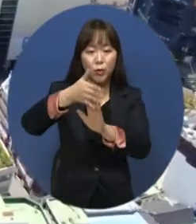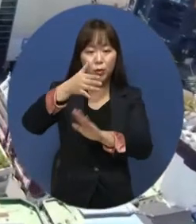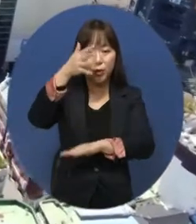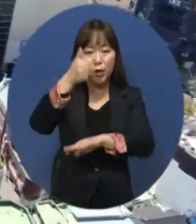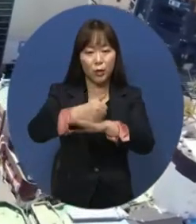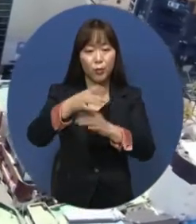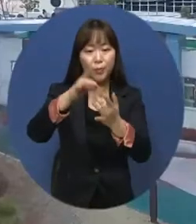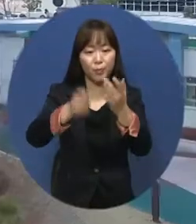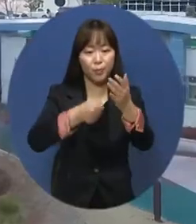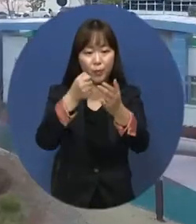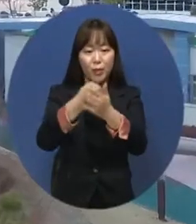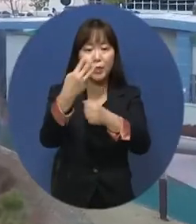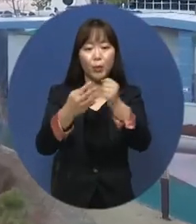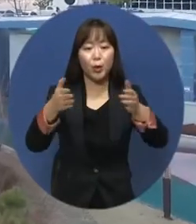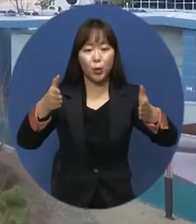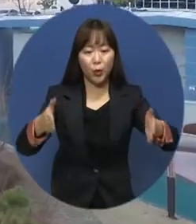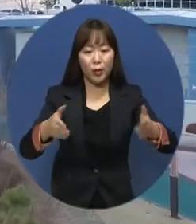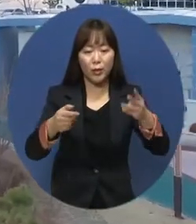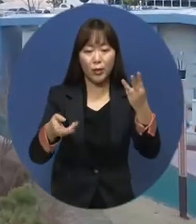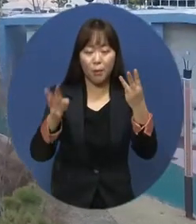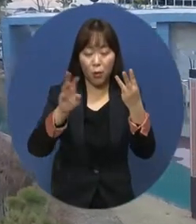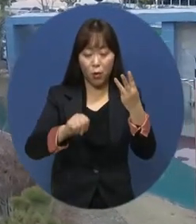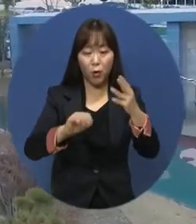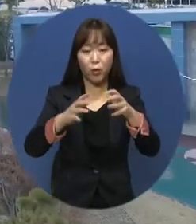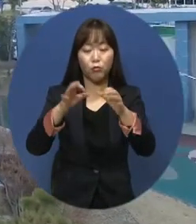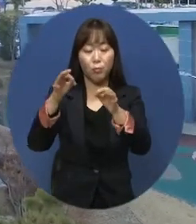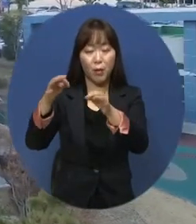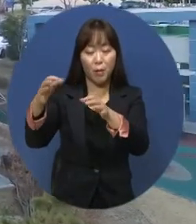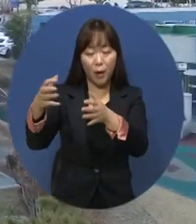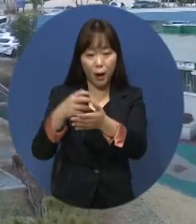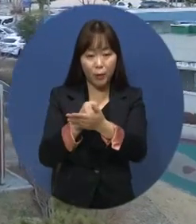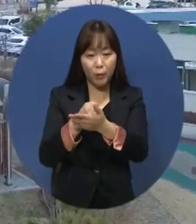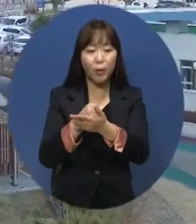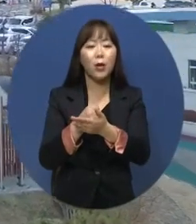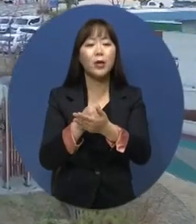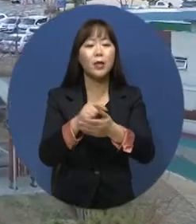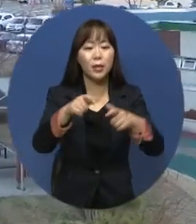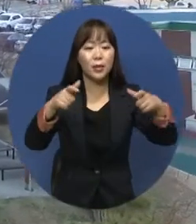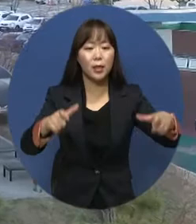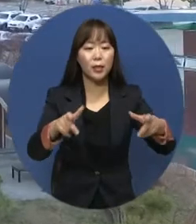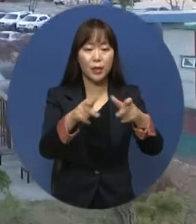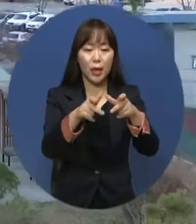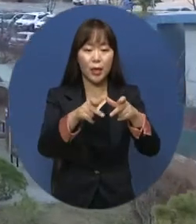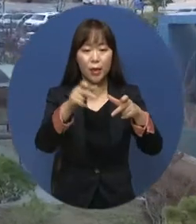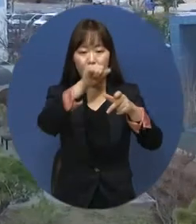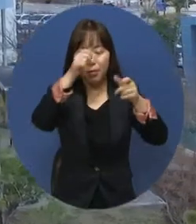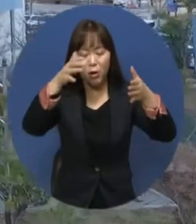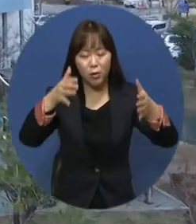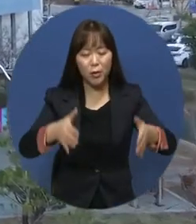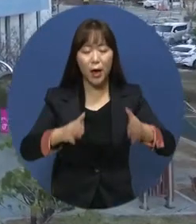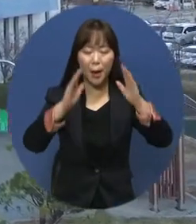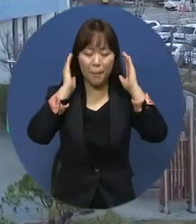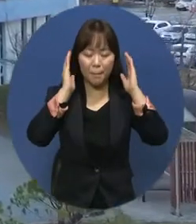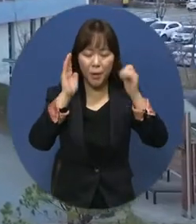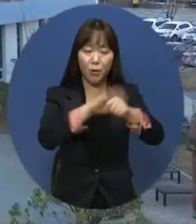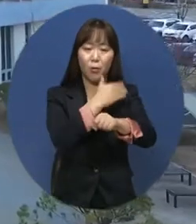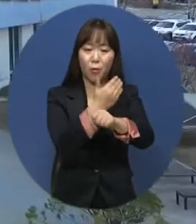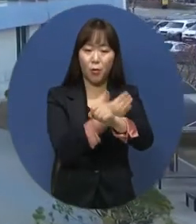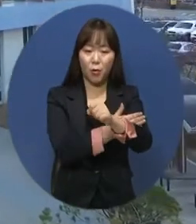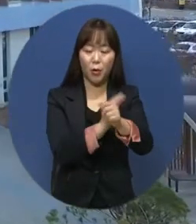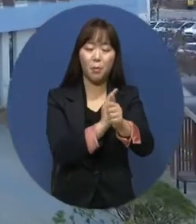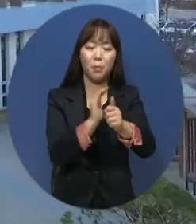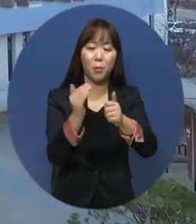선정되면서 3년 동안 3억 원 의 국비를 확보 에 이 지역 장애인들이 평생 학습권을